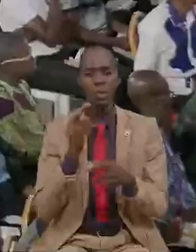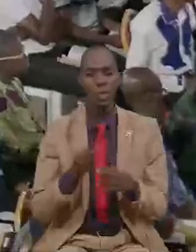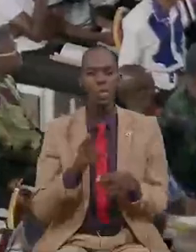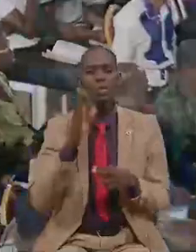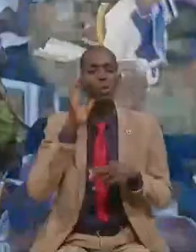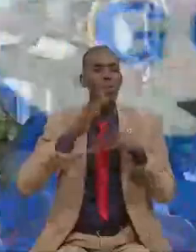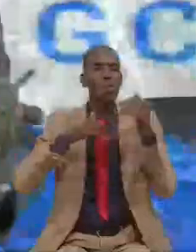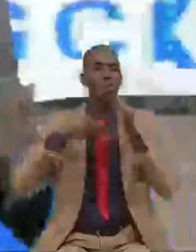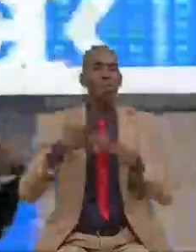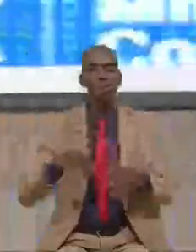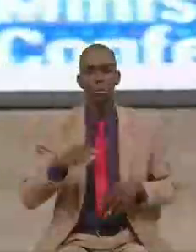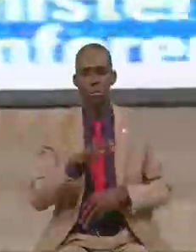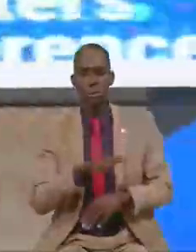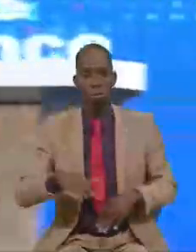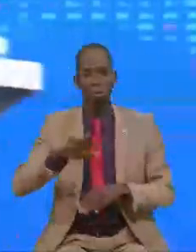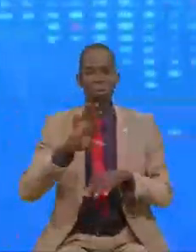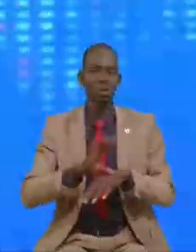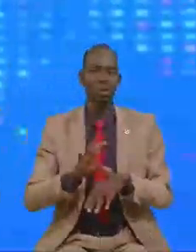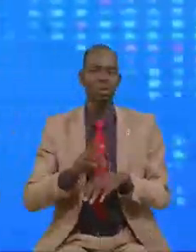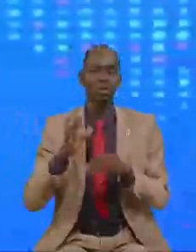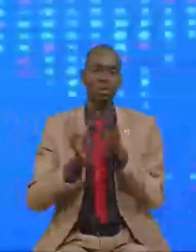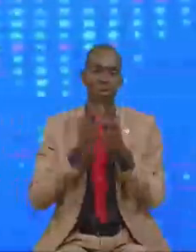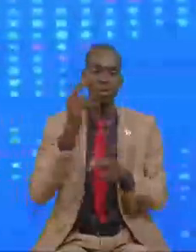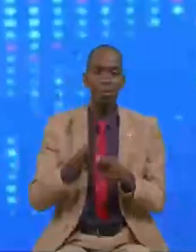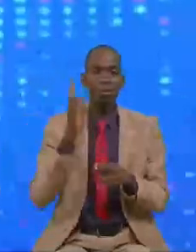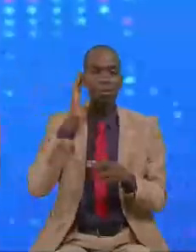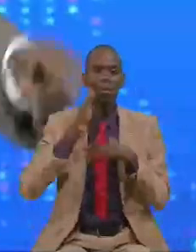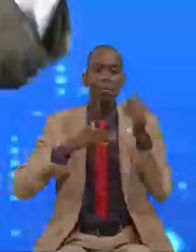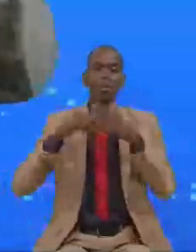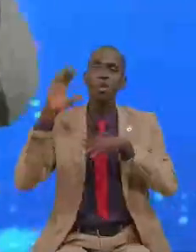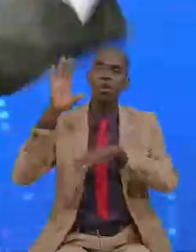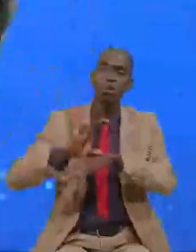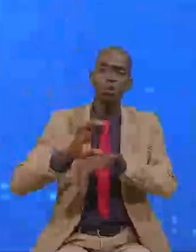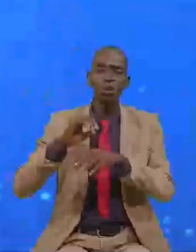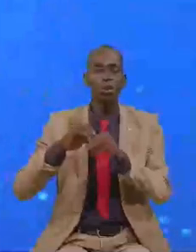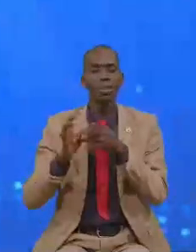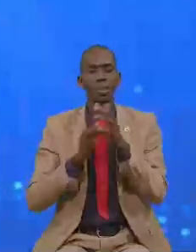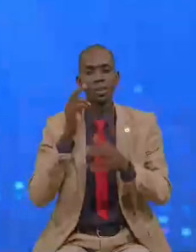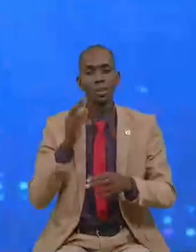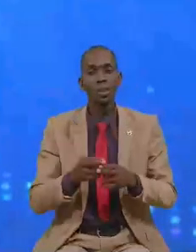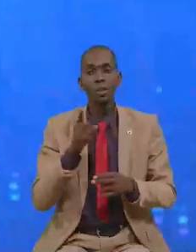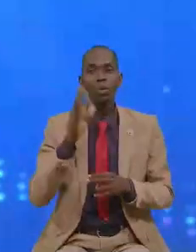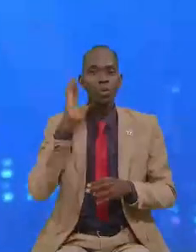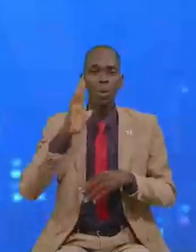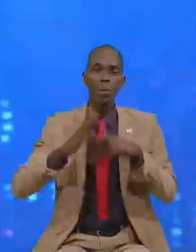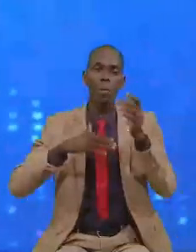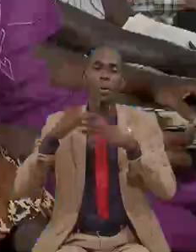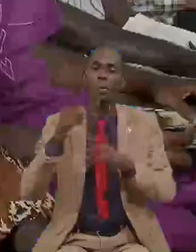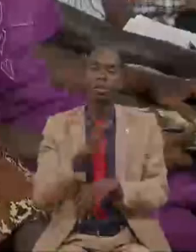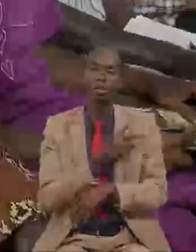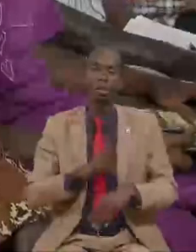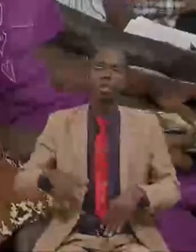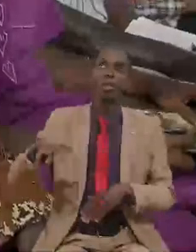l'église locale. Tu vas bâtir les églises. Tu vas bâtir les royaumes au nom de